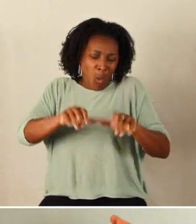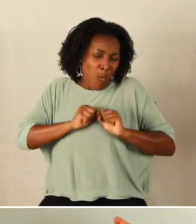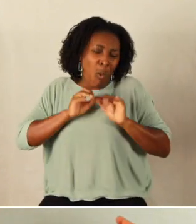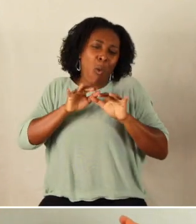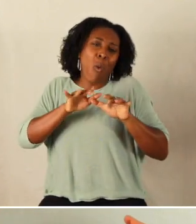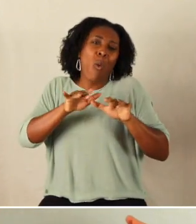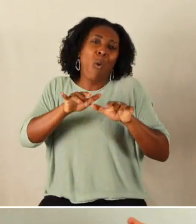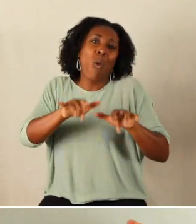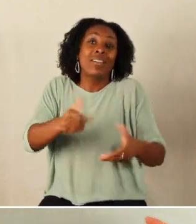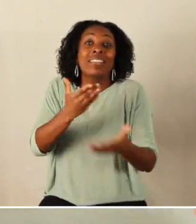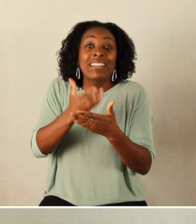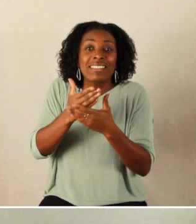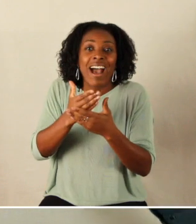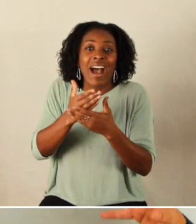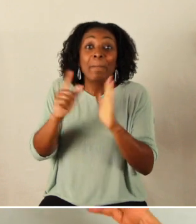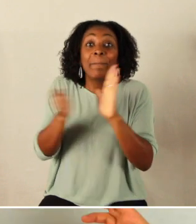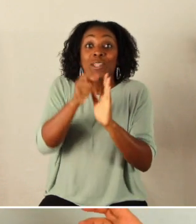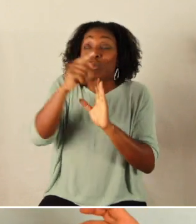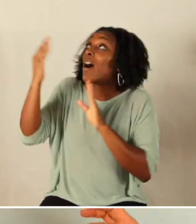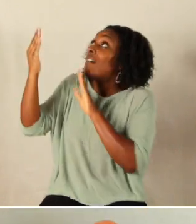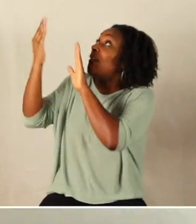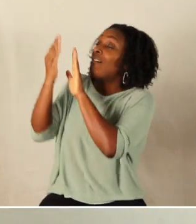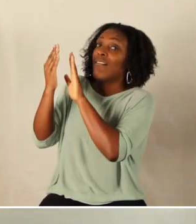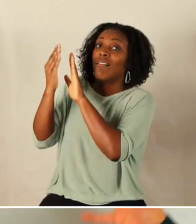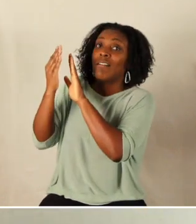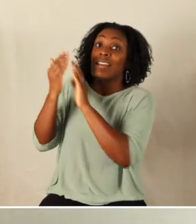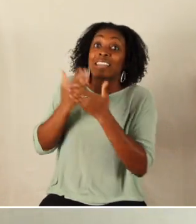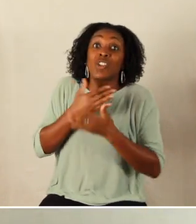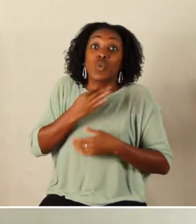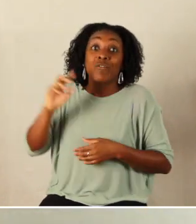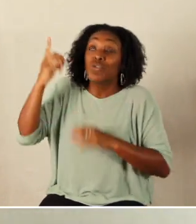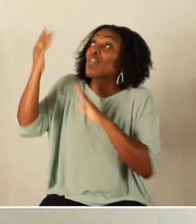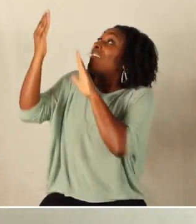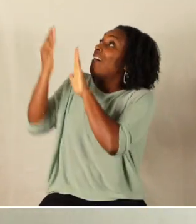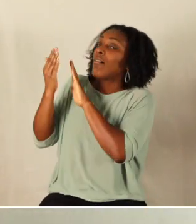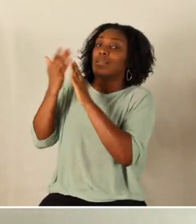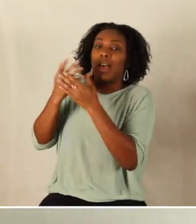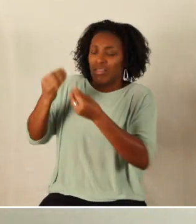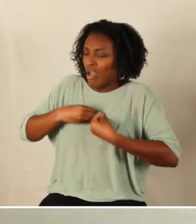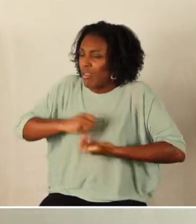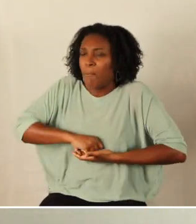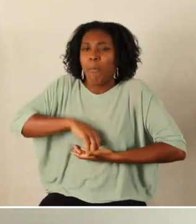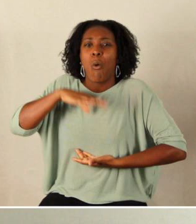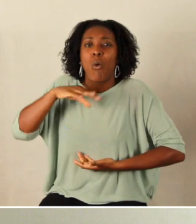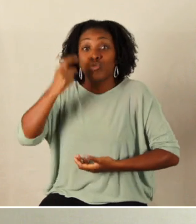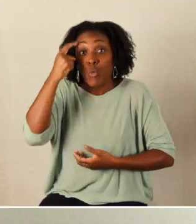C'est ce qui se passe dans le lieu secret. C'est ce qui se passe quand on a soif de Dieu. C'est ce qui se passe quand on a foi en Dieu. Est-ce que tu le